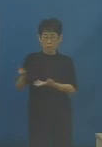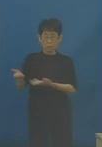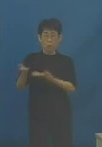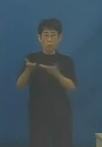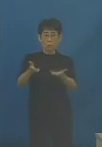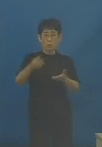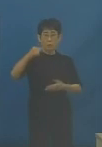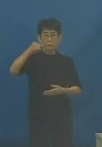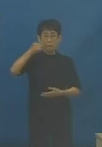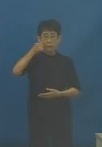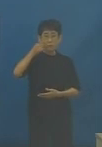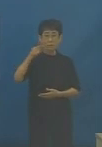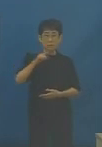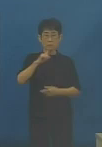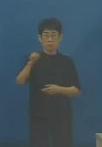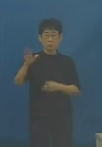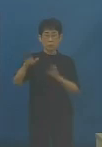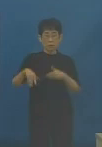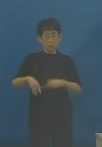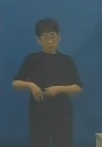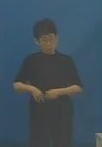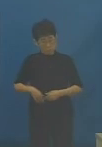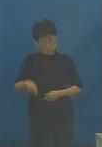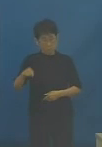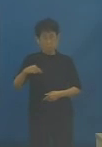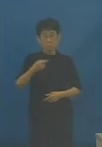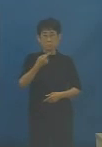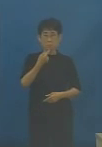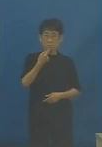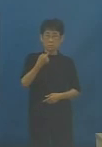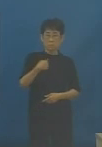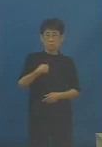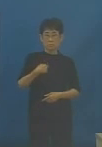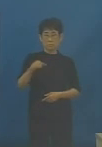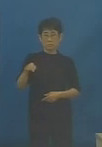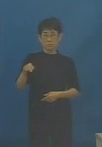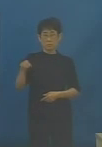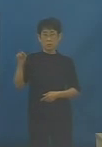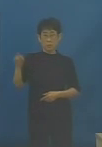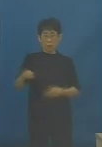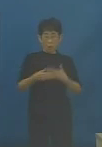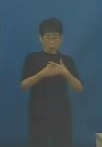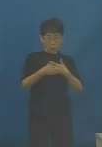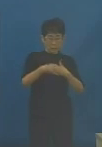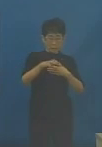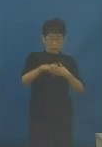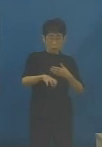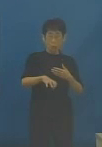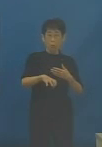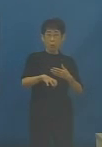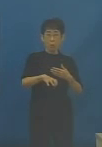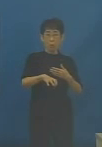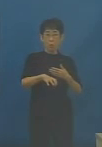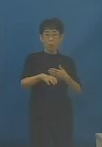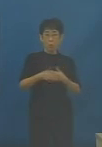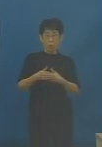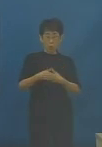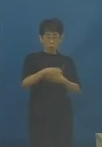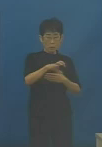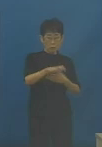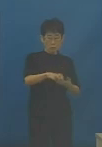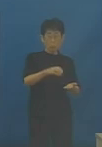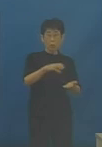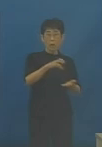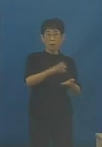言う権限厚労省ないはずじゃないって言ったんですけど、だって保健所が証明書を出すんですから、で保健所が証明書を出す